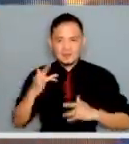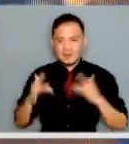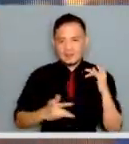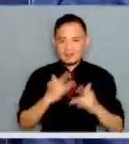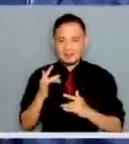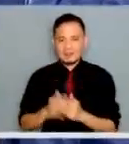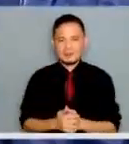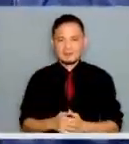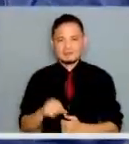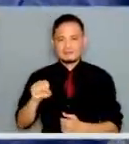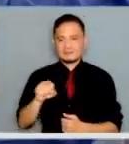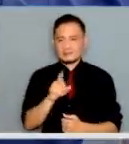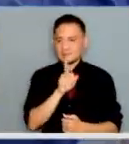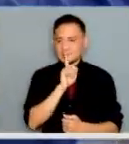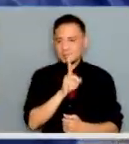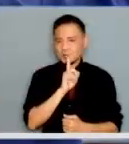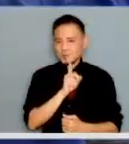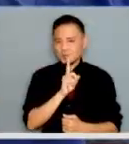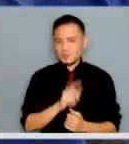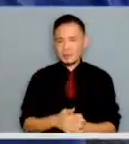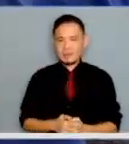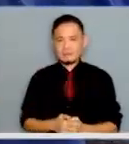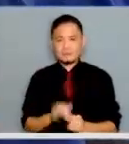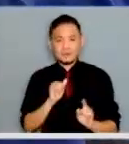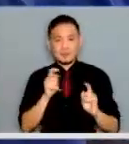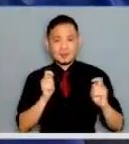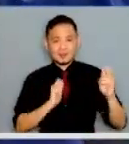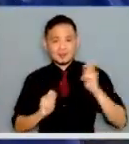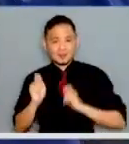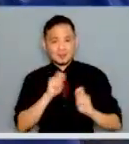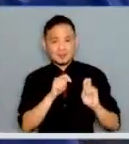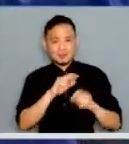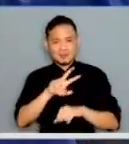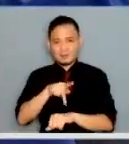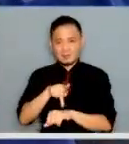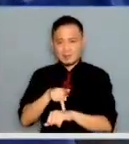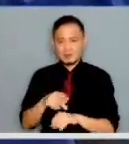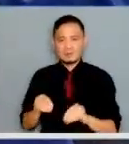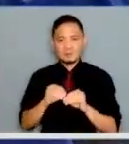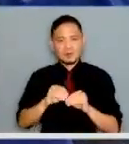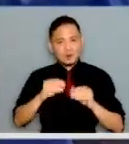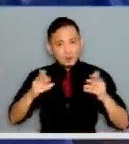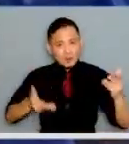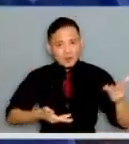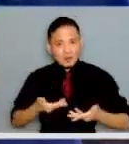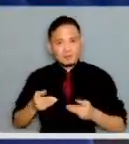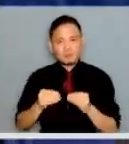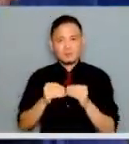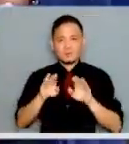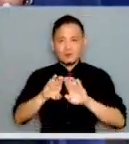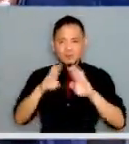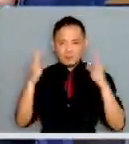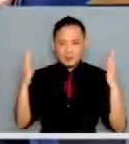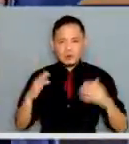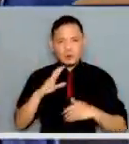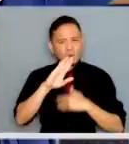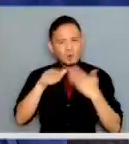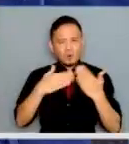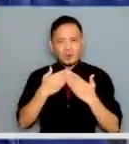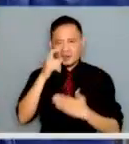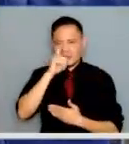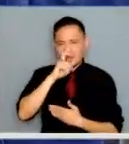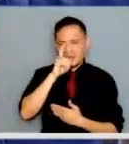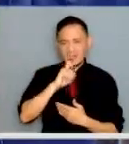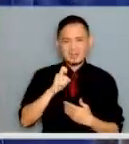diba? Kasi ang ganda rin ngayon that the theater scene in the Philippines mas welcoming na. Tapos all ages na, mula